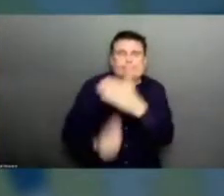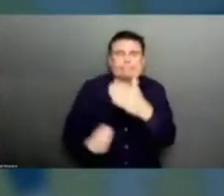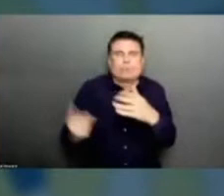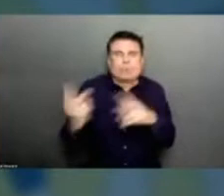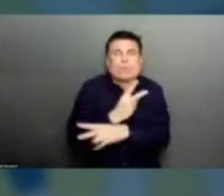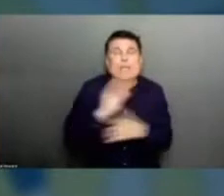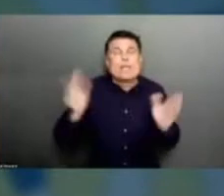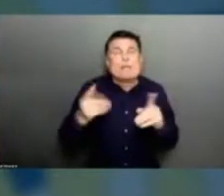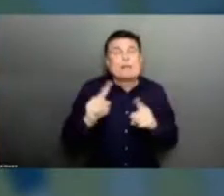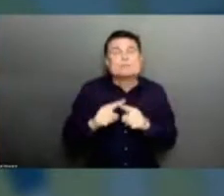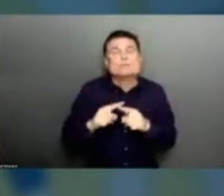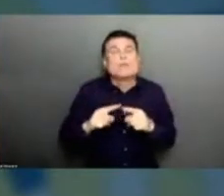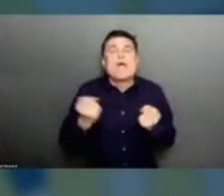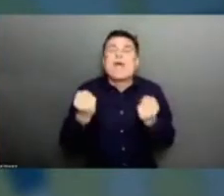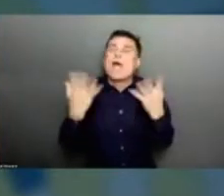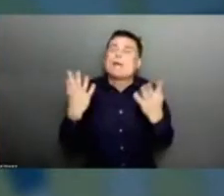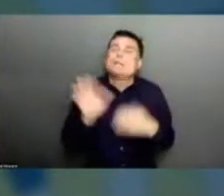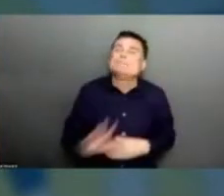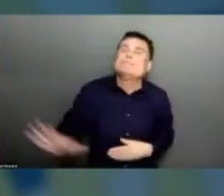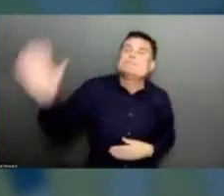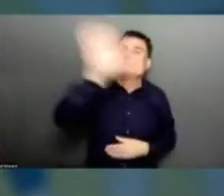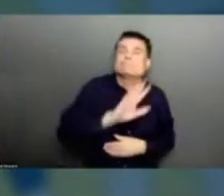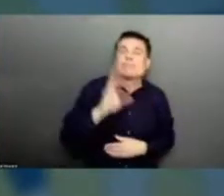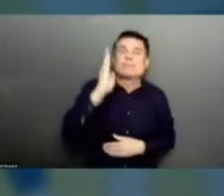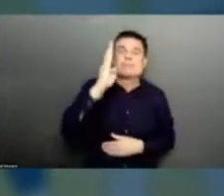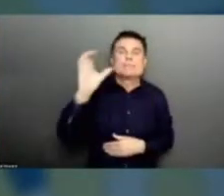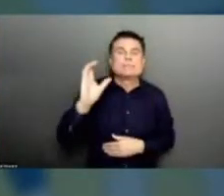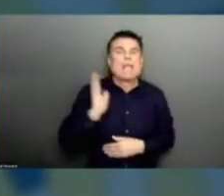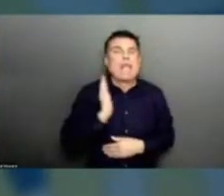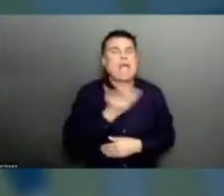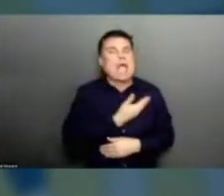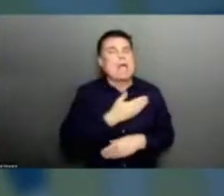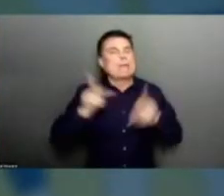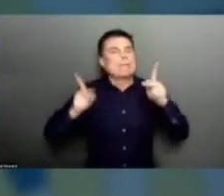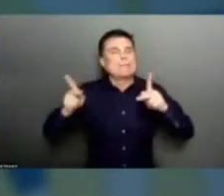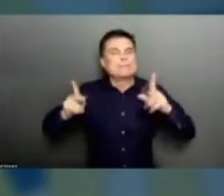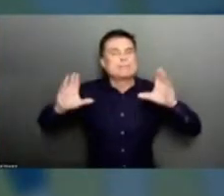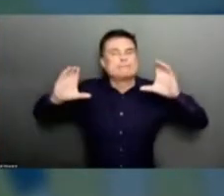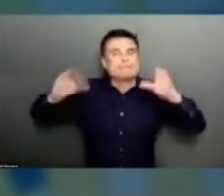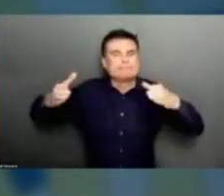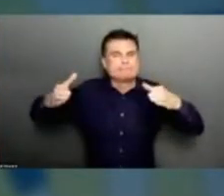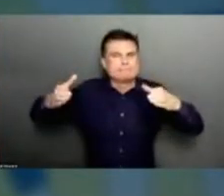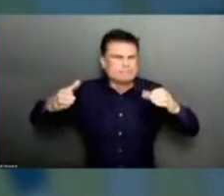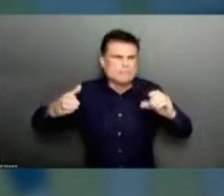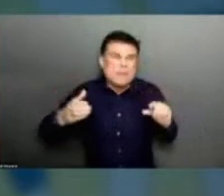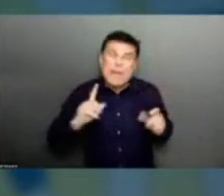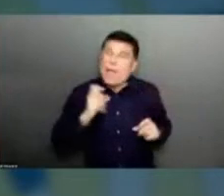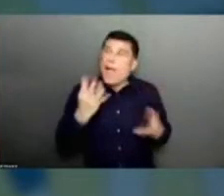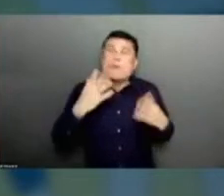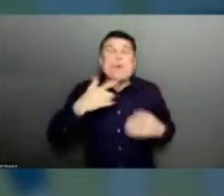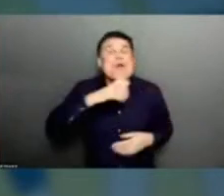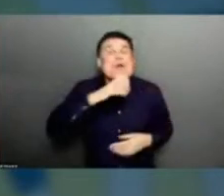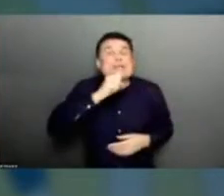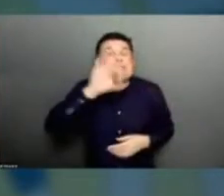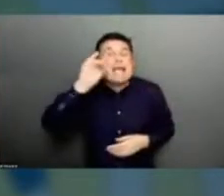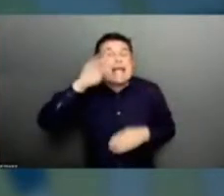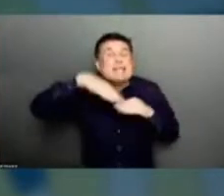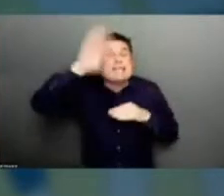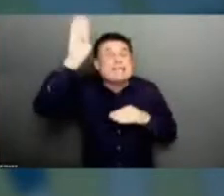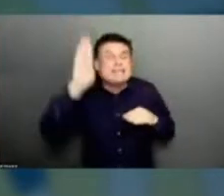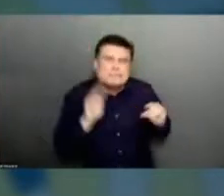40 to 40. 大于了他们这个年龄段在总人口的比例，他们的这个阳性率就是太多